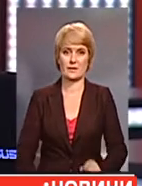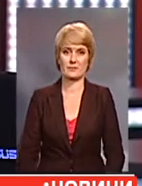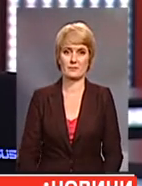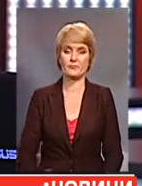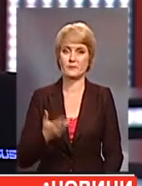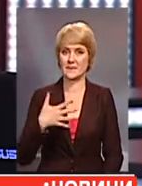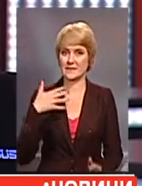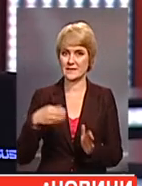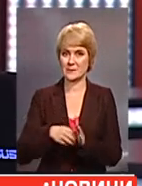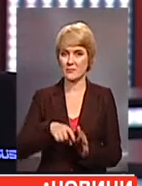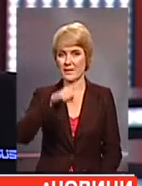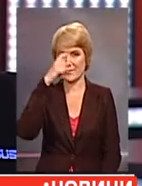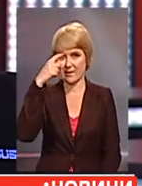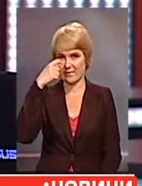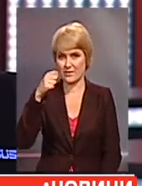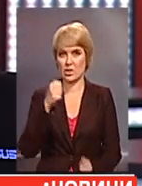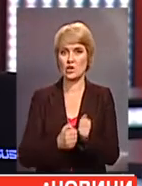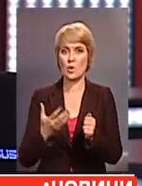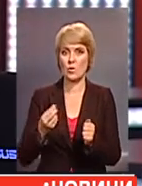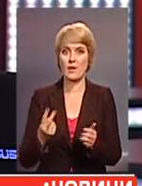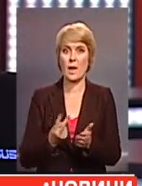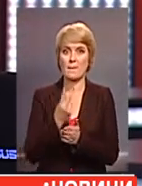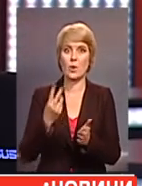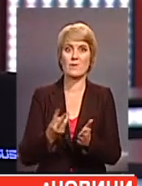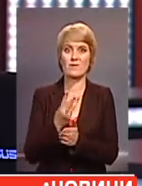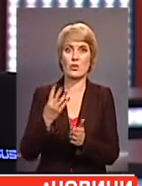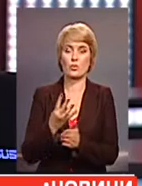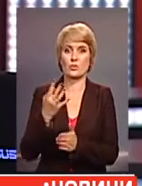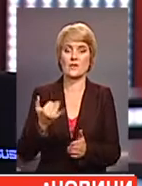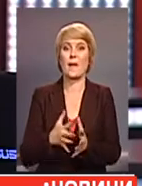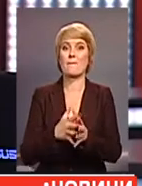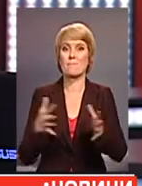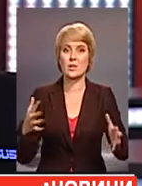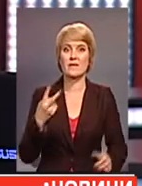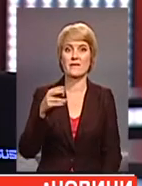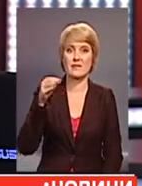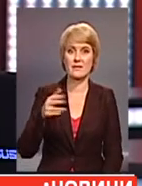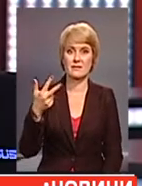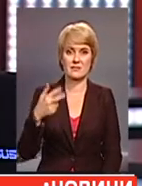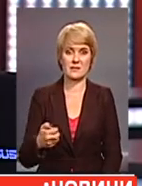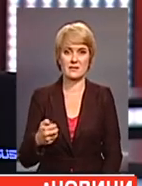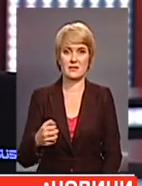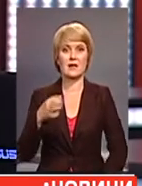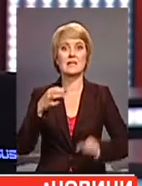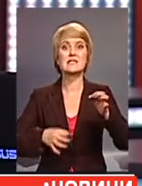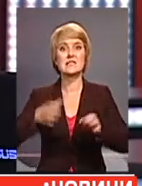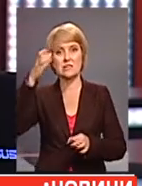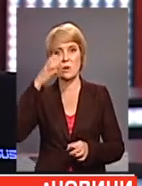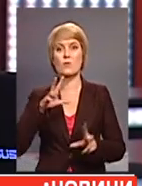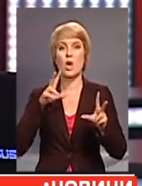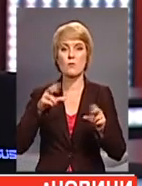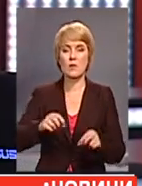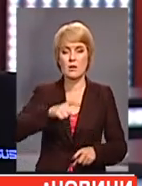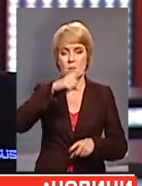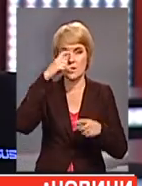Кількість загиблих від спеки в Індії щодня подвоюється. Тепер їх уже більше як 2300. Синоптики обіцяють і пекельні вихідні. А